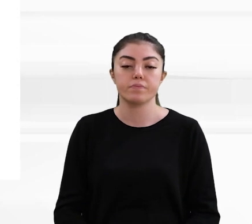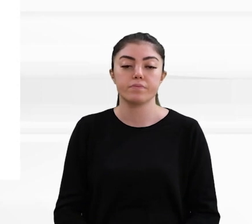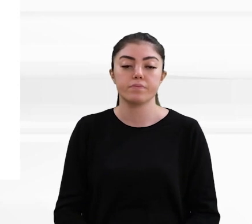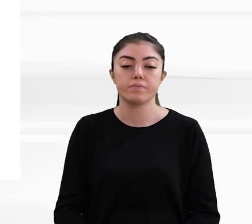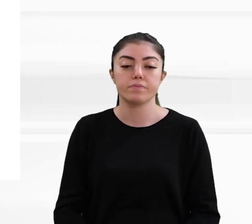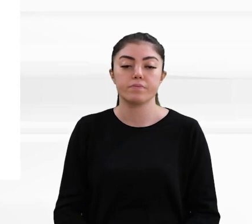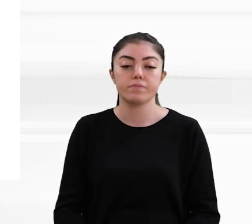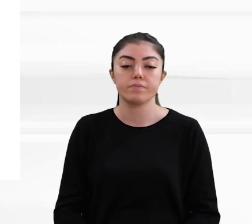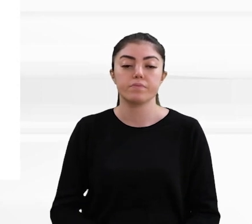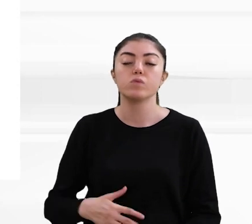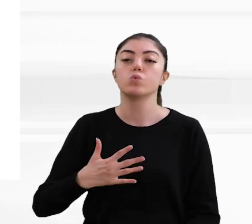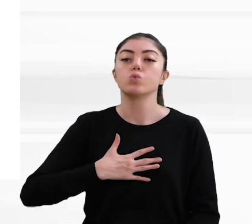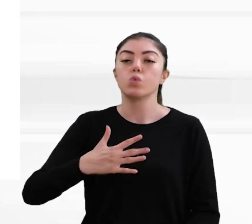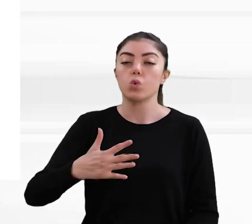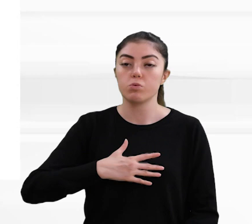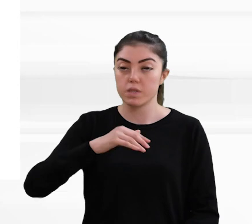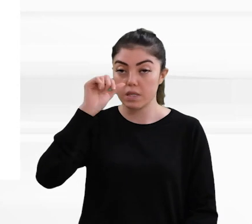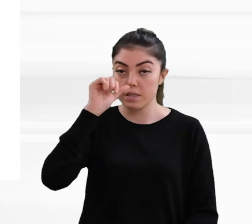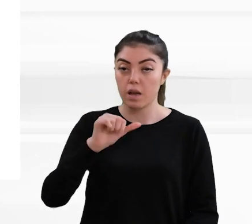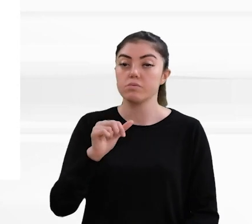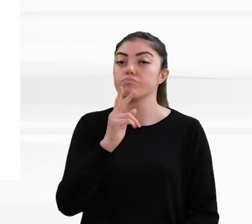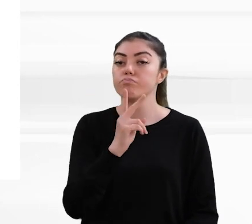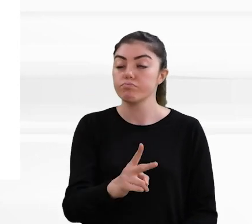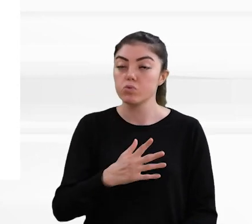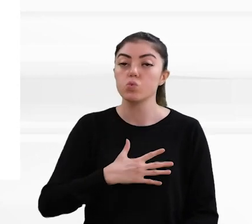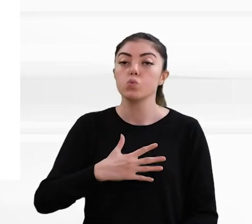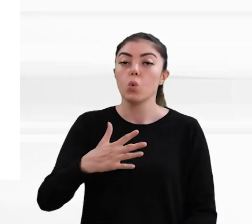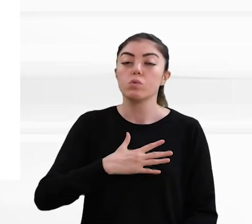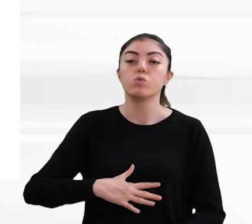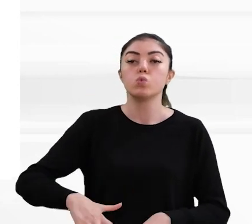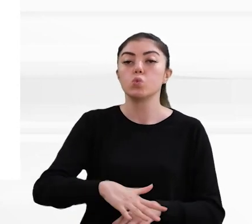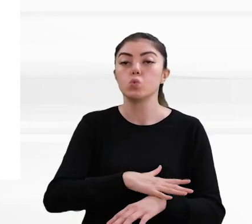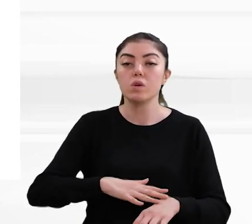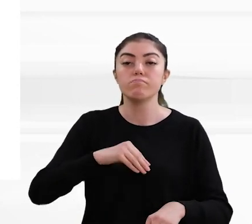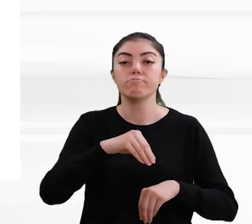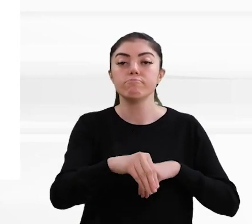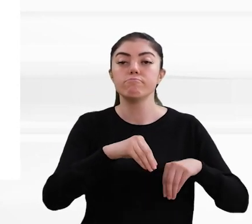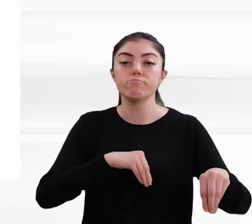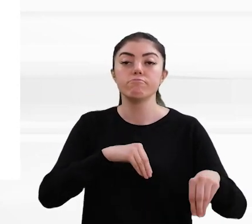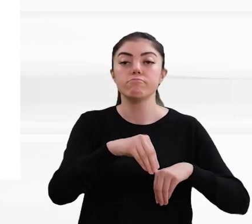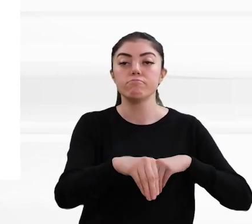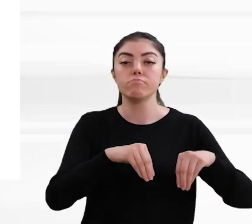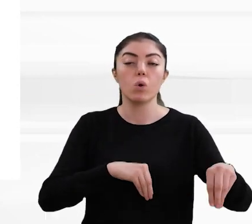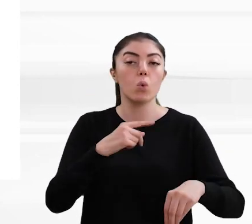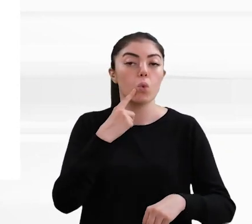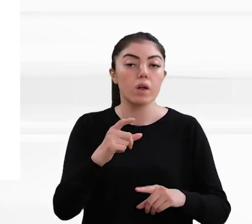50k tarafta bebe Solunum gazlarının solunum yüzeyinden alışverişi